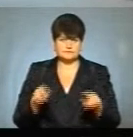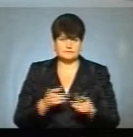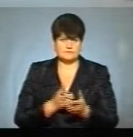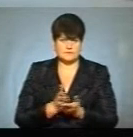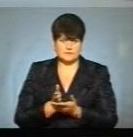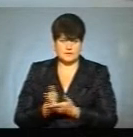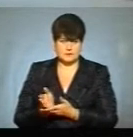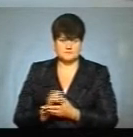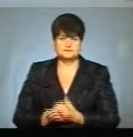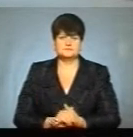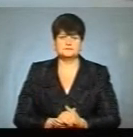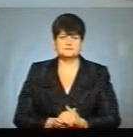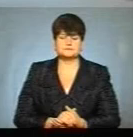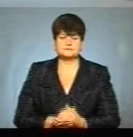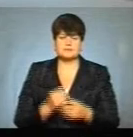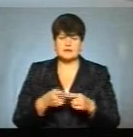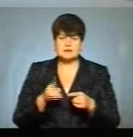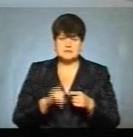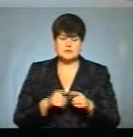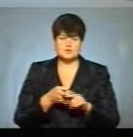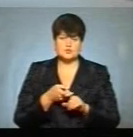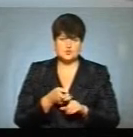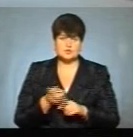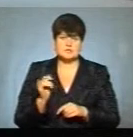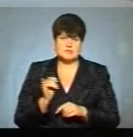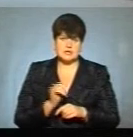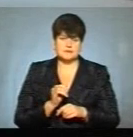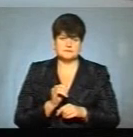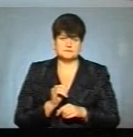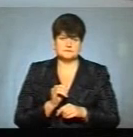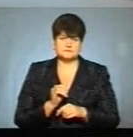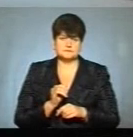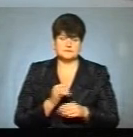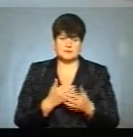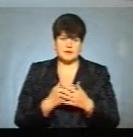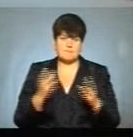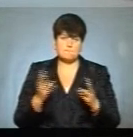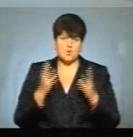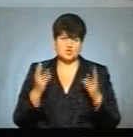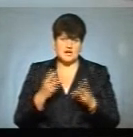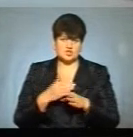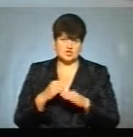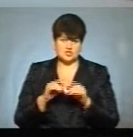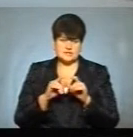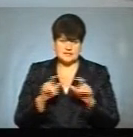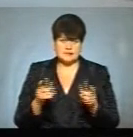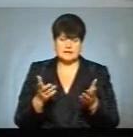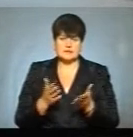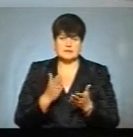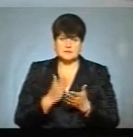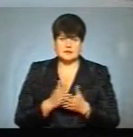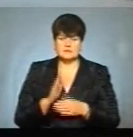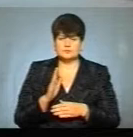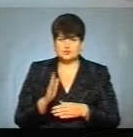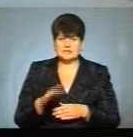інфраструктури. Це стосується і, скажімо, пожежних частин, які би мали бути